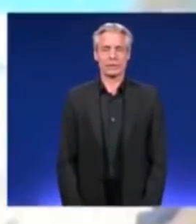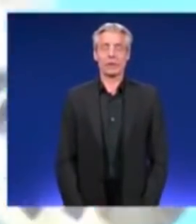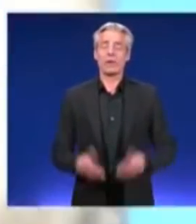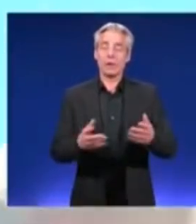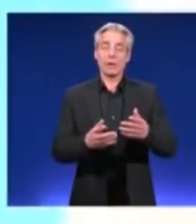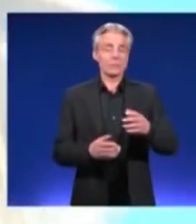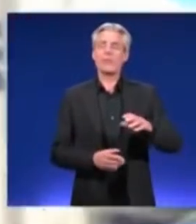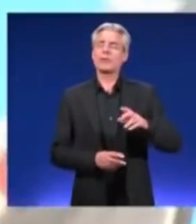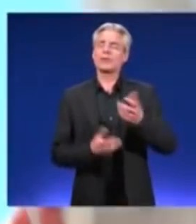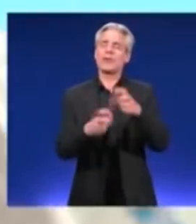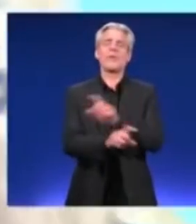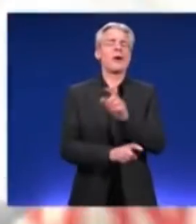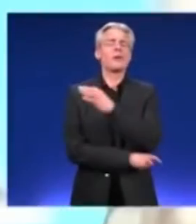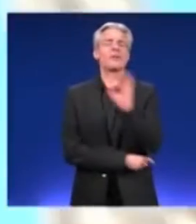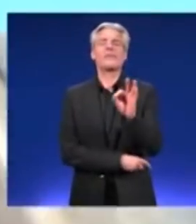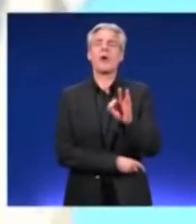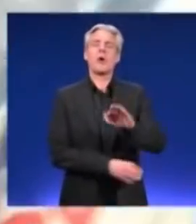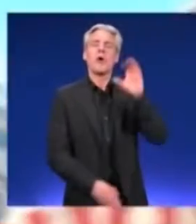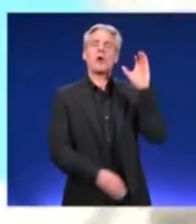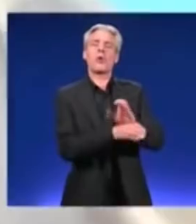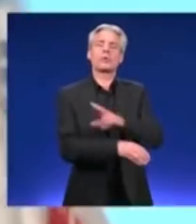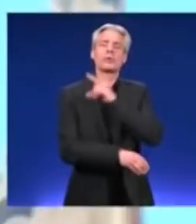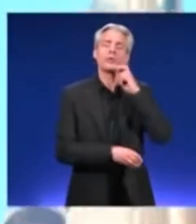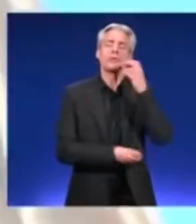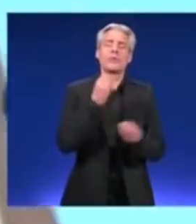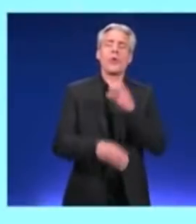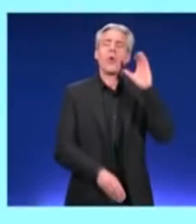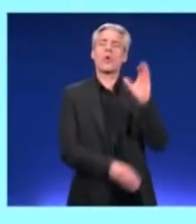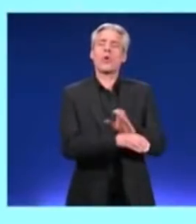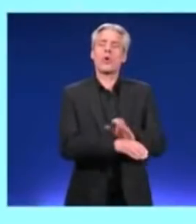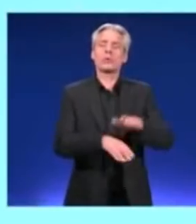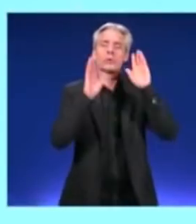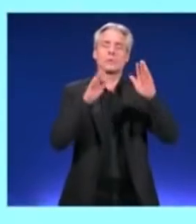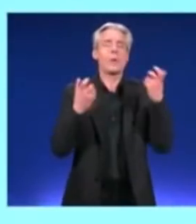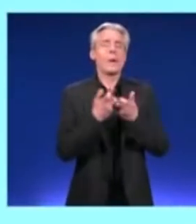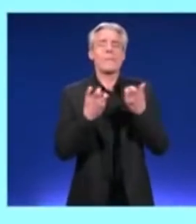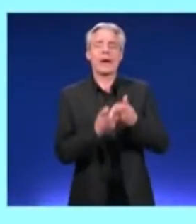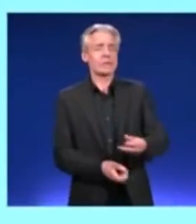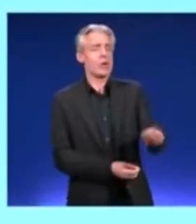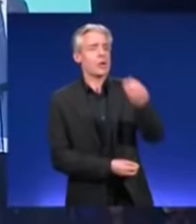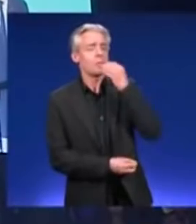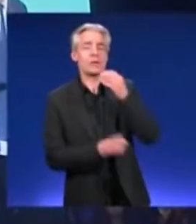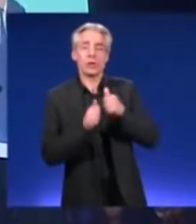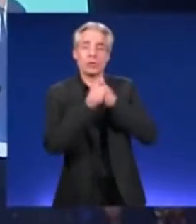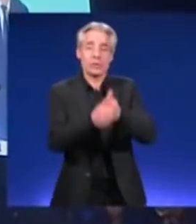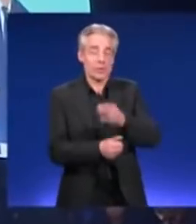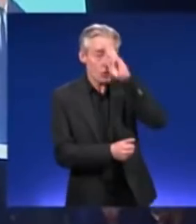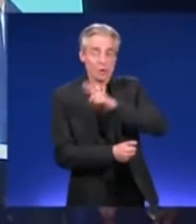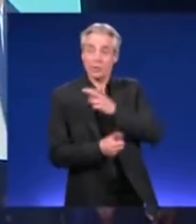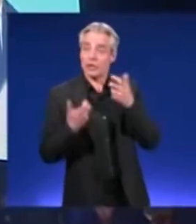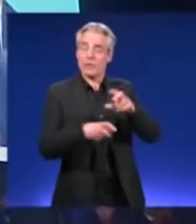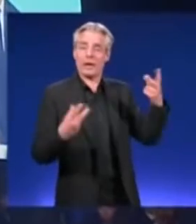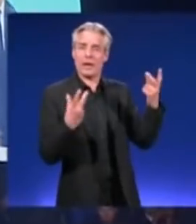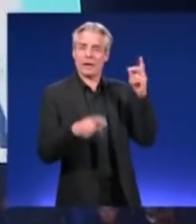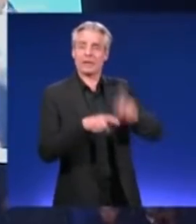Et pas une France qui empêche les musulmans ou les juifs de manger comme le prescrit leur religion, ce n'est pas nous.